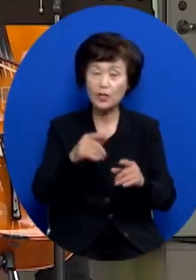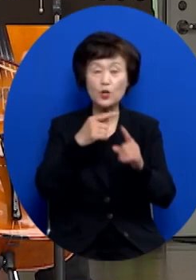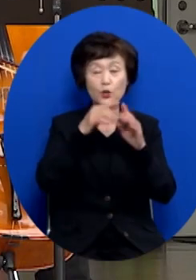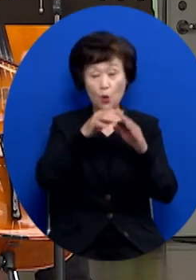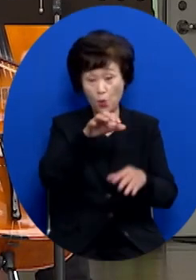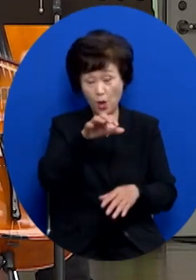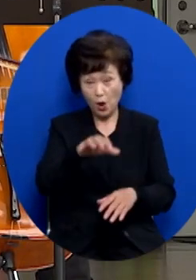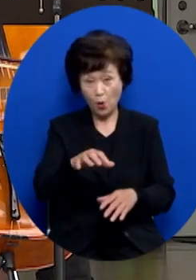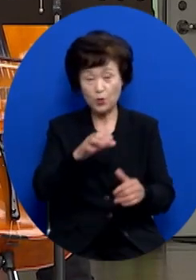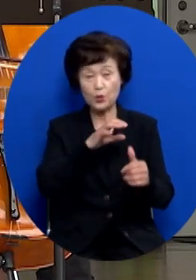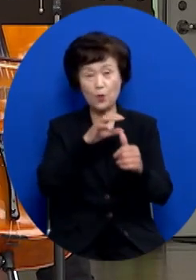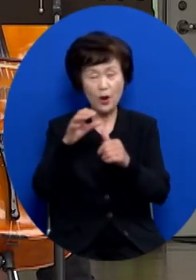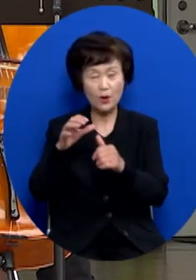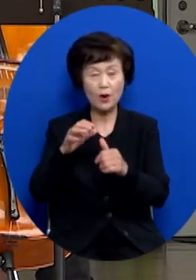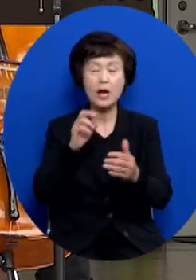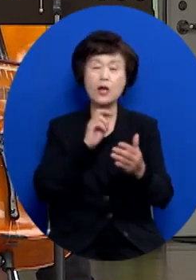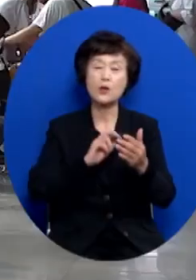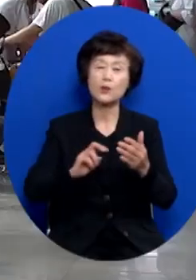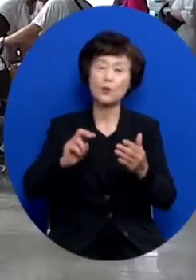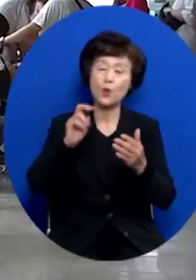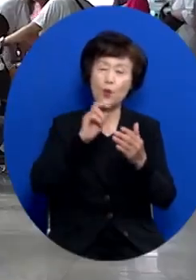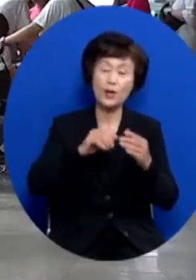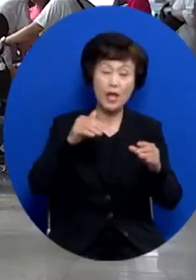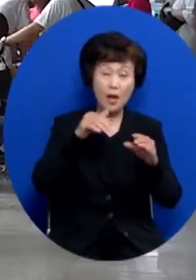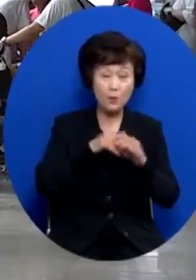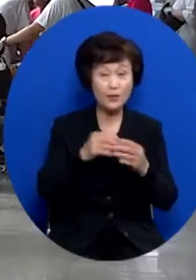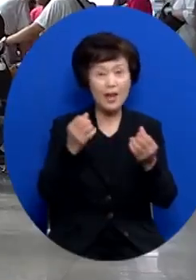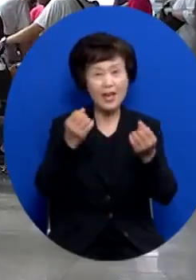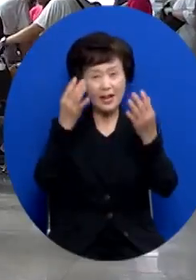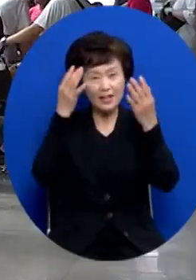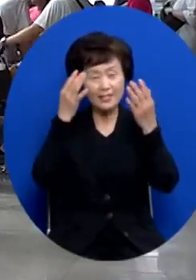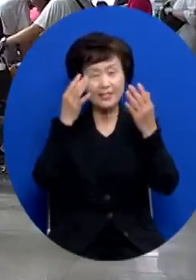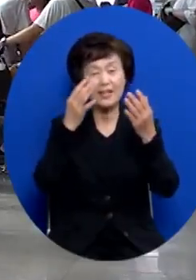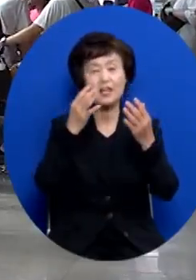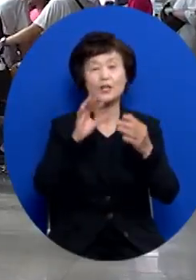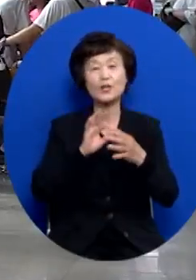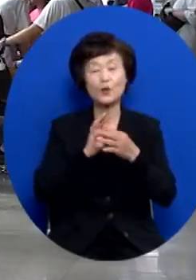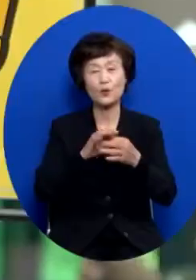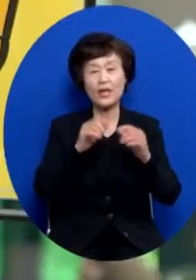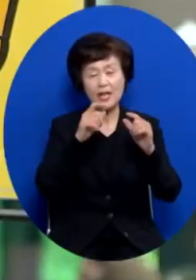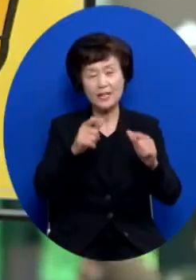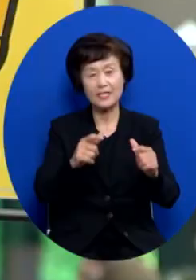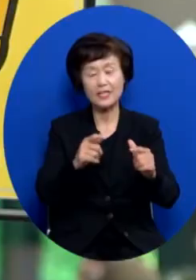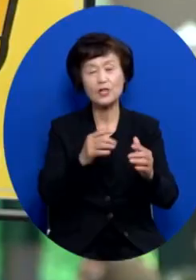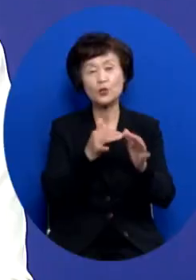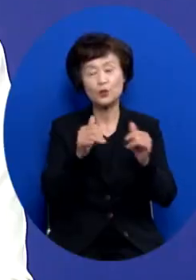활용한 클래식 공연 등 다양한 문화 행사를 개최하며 지역을 섬기고 있습니다.